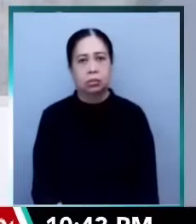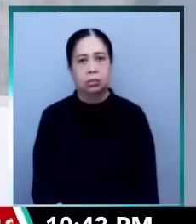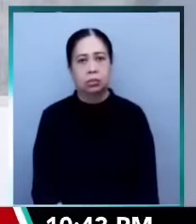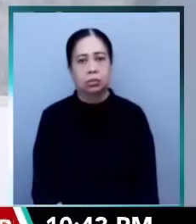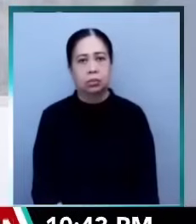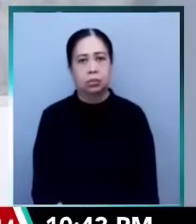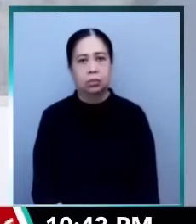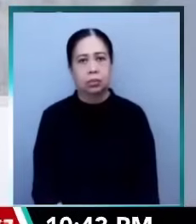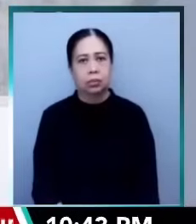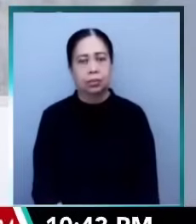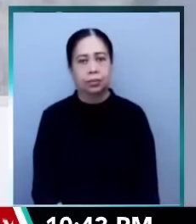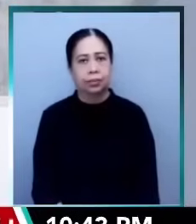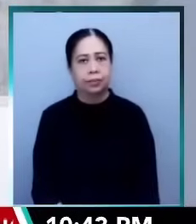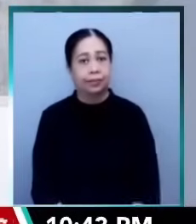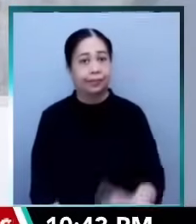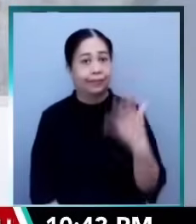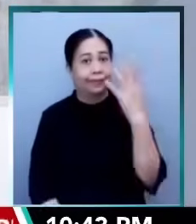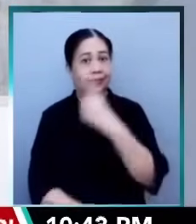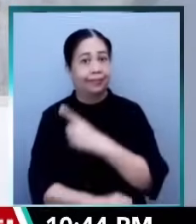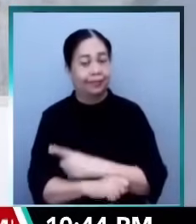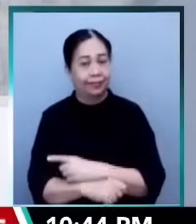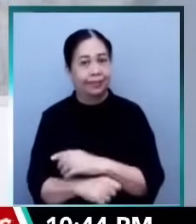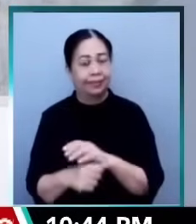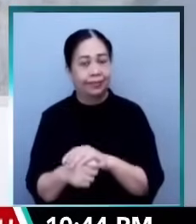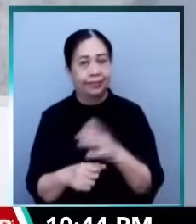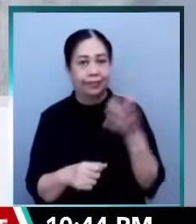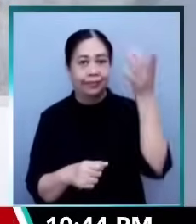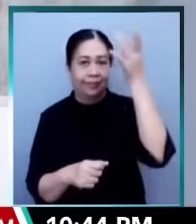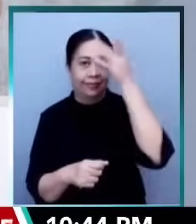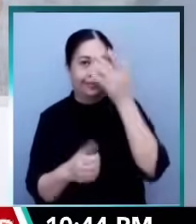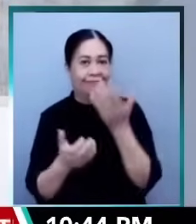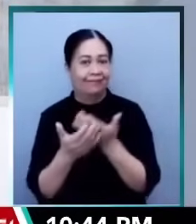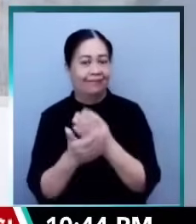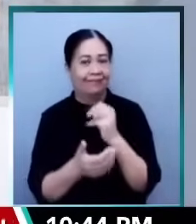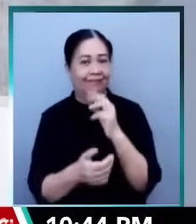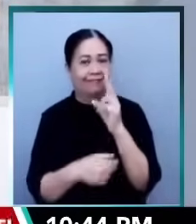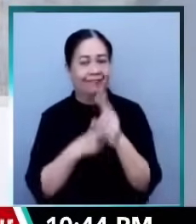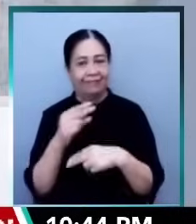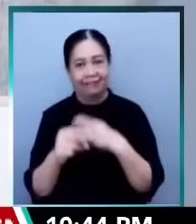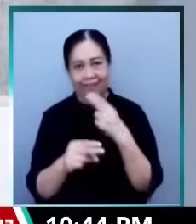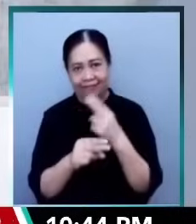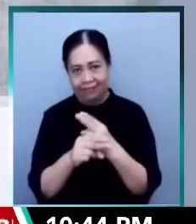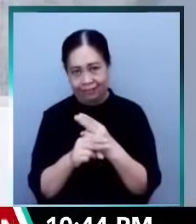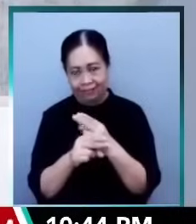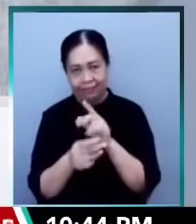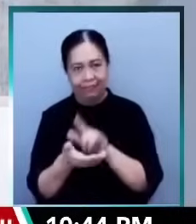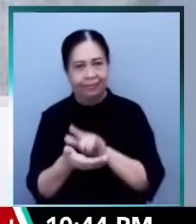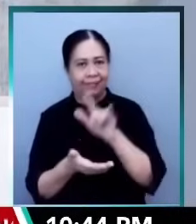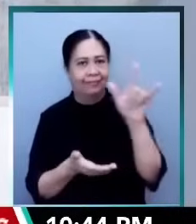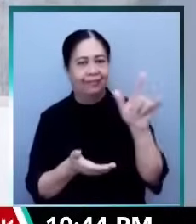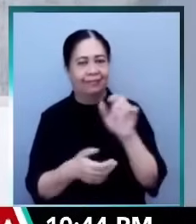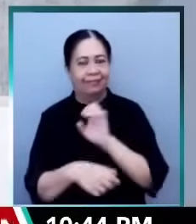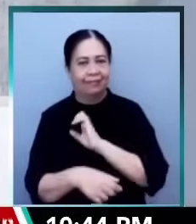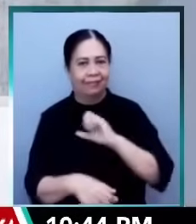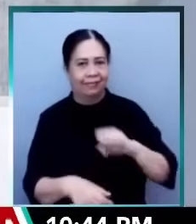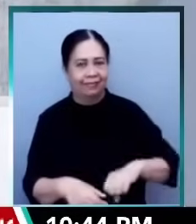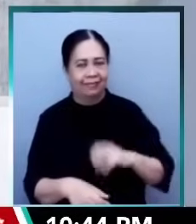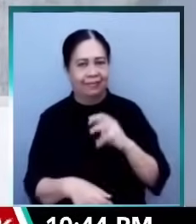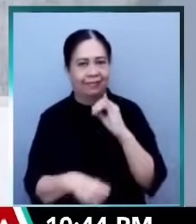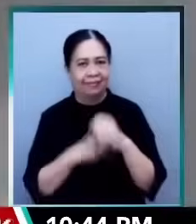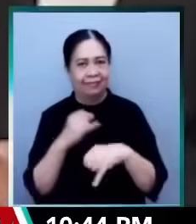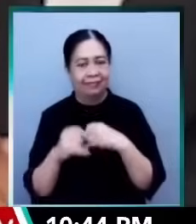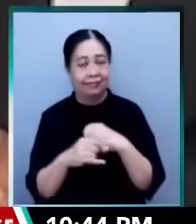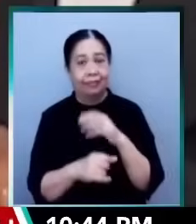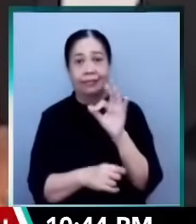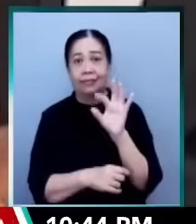Five days to go, kokoranahan na ang bagong Miss Universe. Bumiyahe na pa El Salvador si Miss International